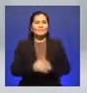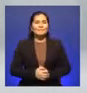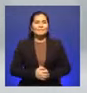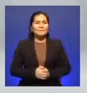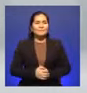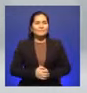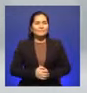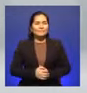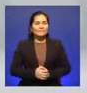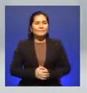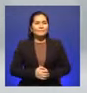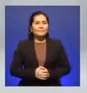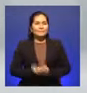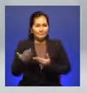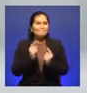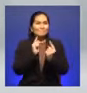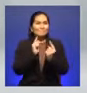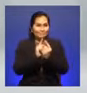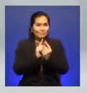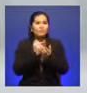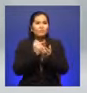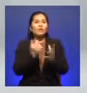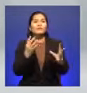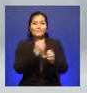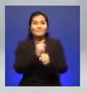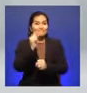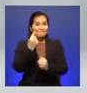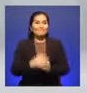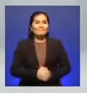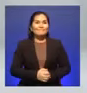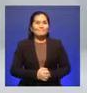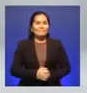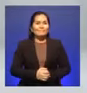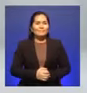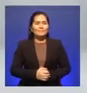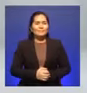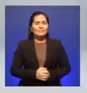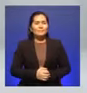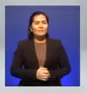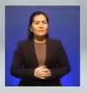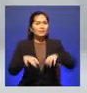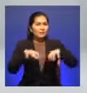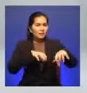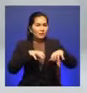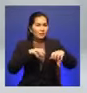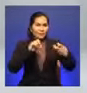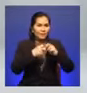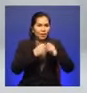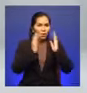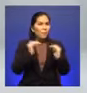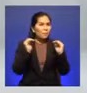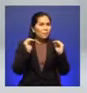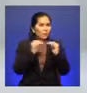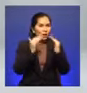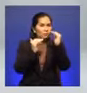ก็ต้องขอเชิญคุณอาซึมิงสรุปให้อีกสักรอบนึงค่ะว่าการจัดการเรื่องการลดความเหลื่อมล้ำหรือการ